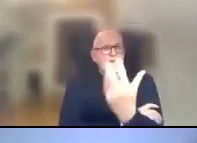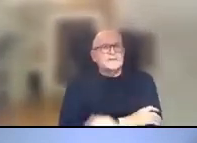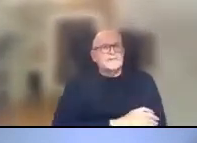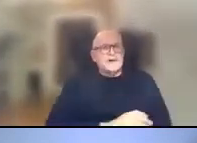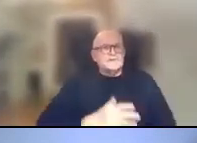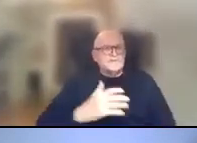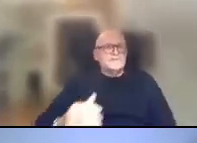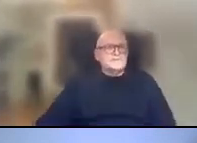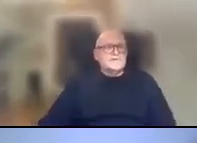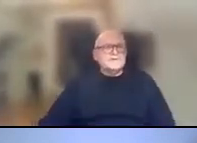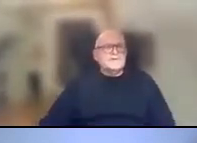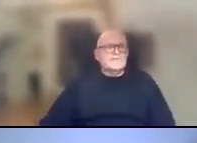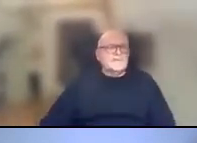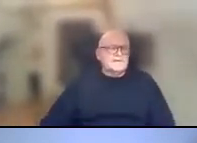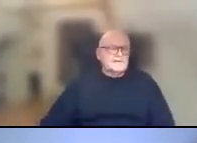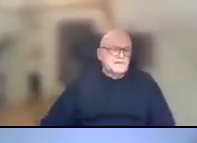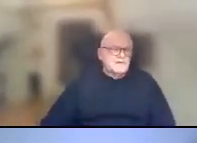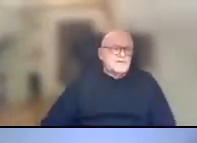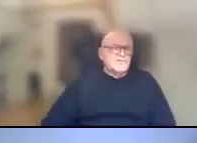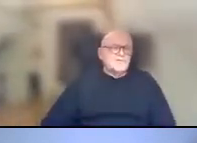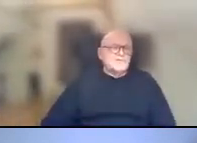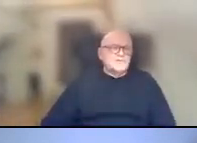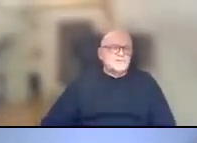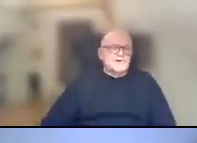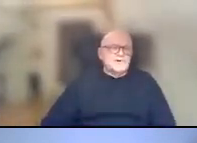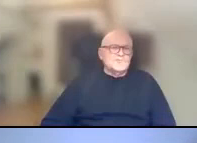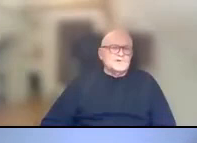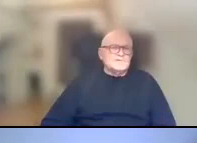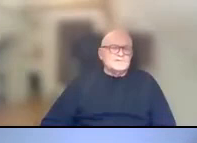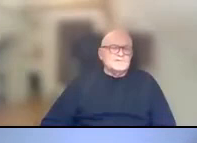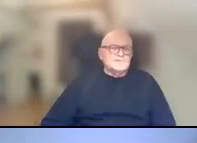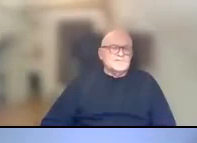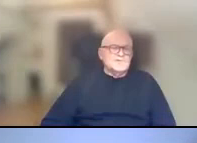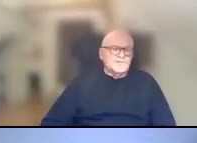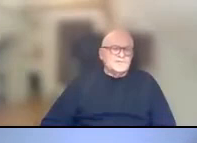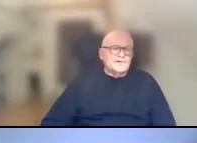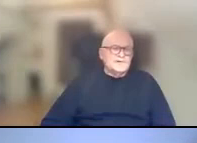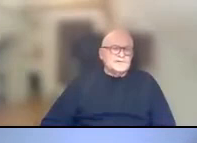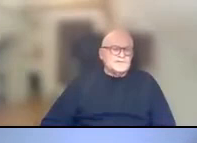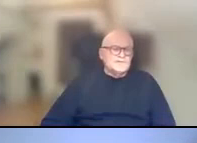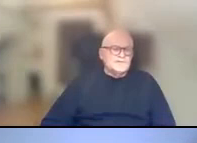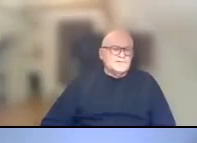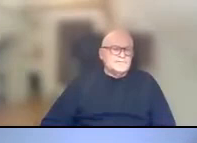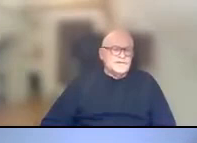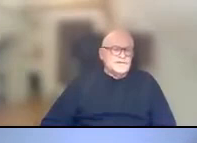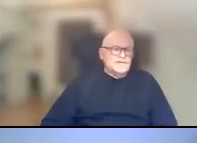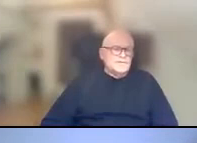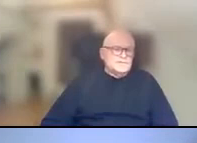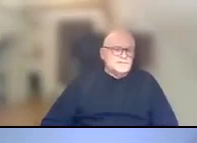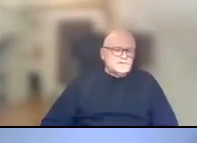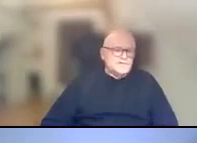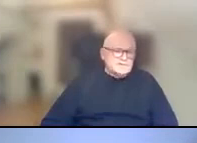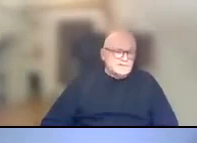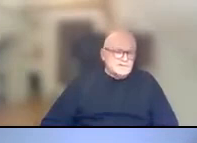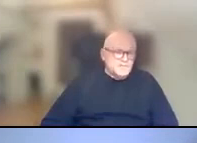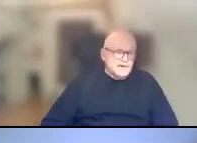aus eigenem Antrieb, wie wir später sehen werden. Und er tut das mit Luftinjektionen. Und